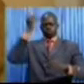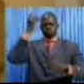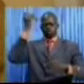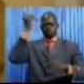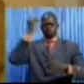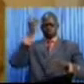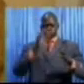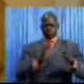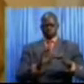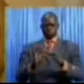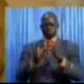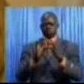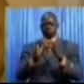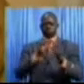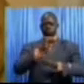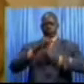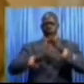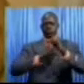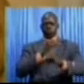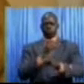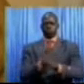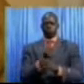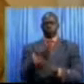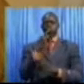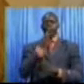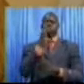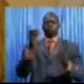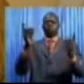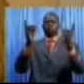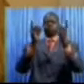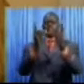relations internationales, qui est un diplôme